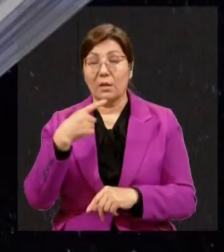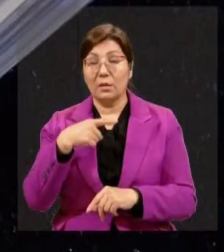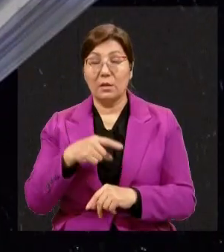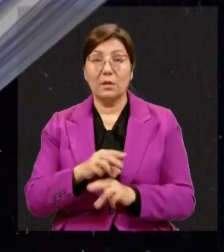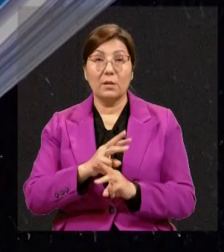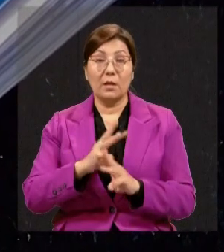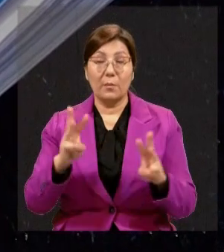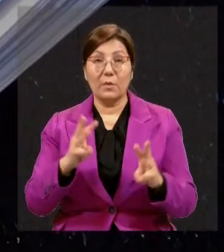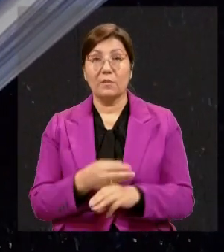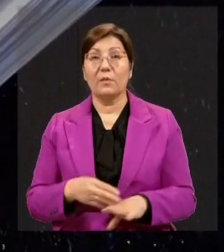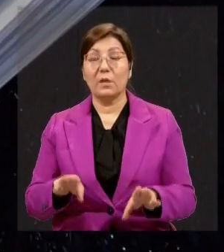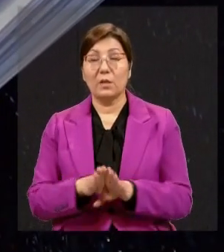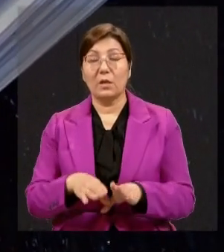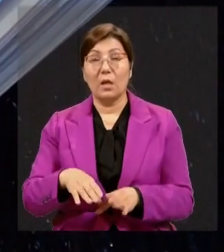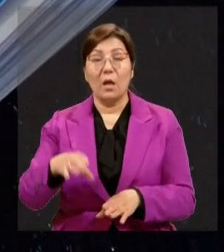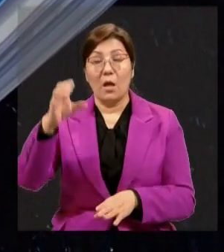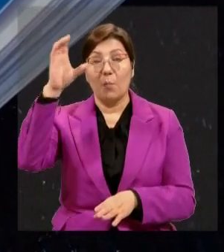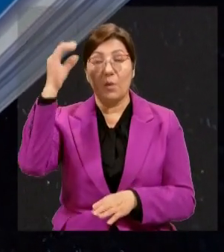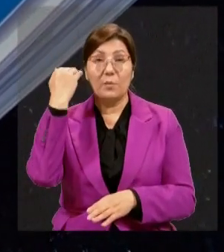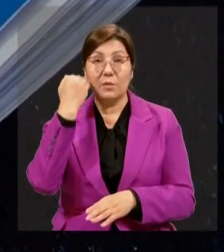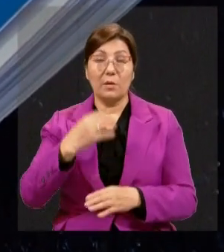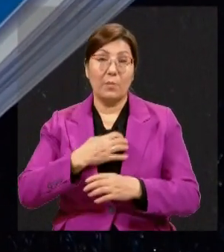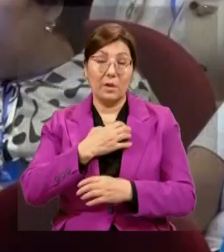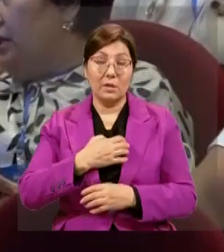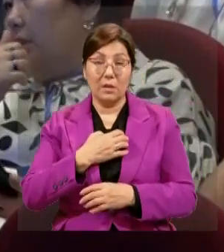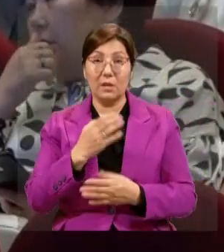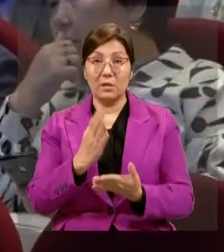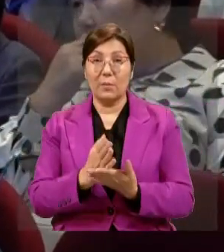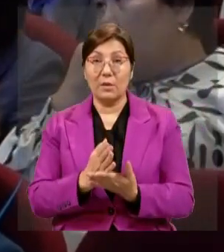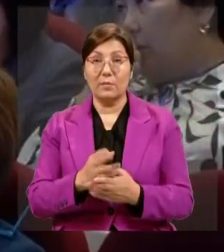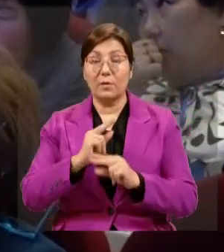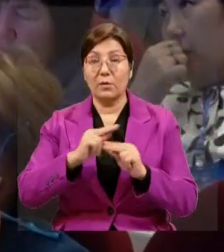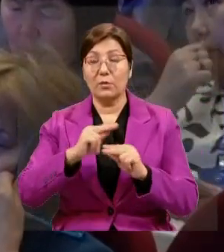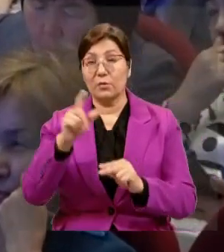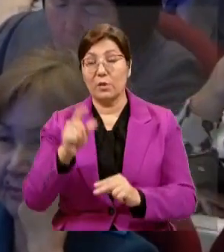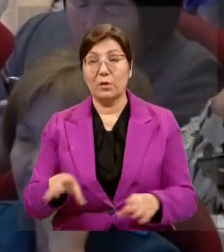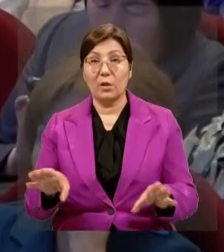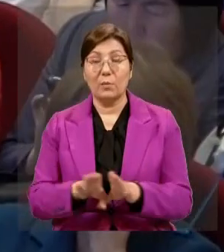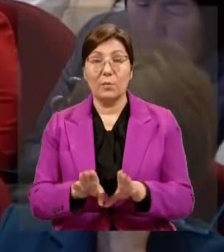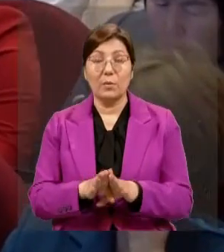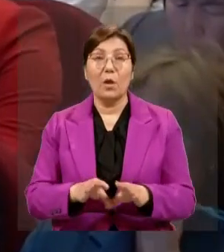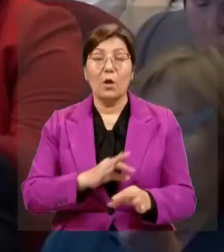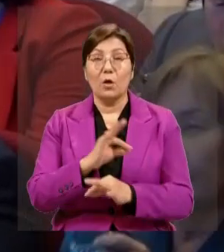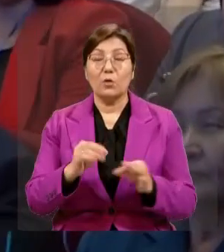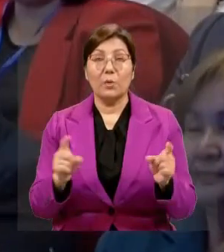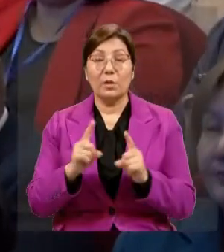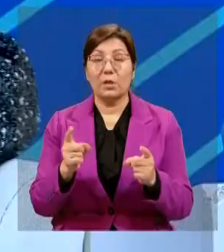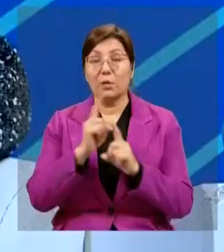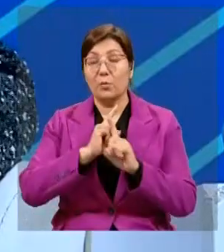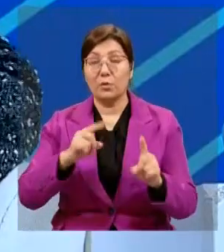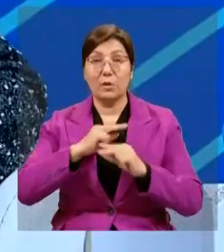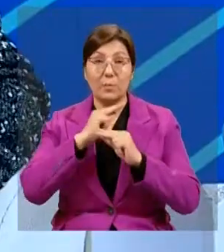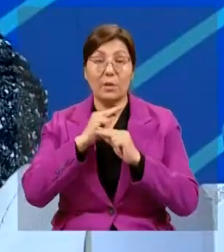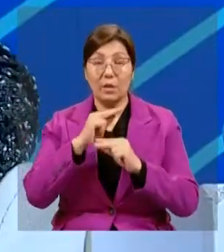Тамара Дүйсенова. Сондықтан білім сапасына деген маңыз ерекше. Вице-премьер ұстаздар қауымынан бұл жолғы жобадан не өзгеріс байқағанын сұрады.